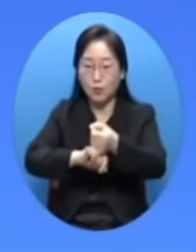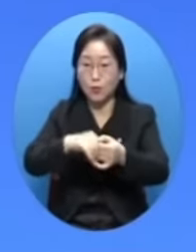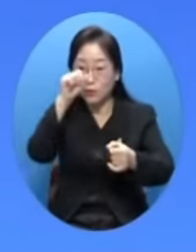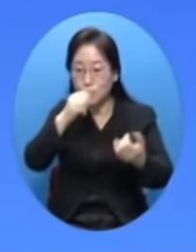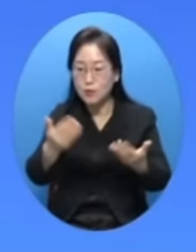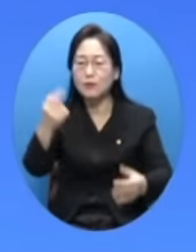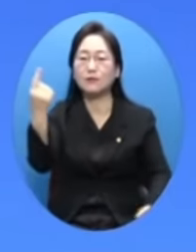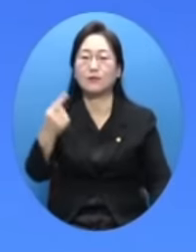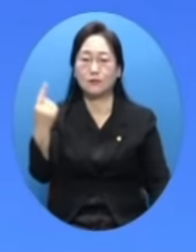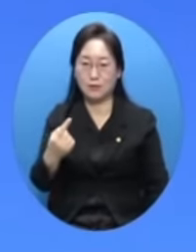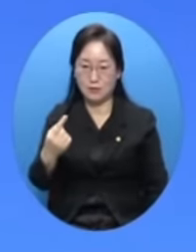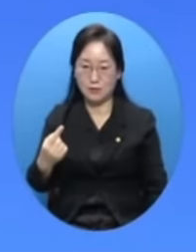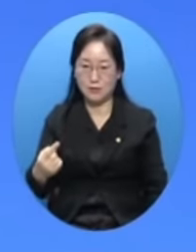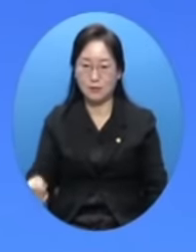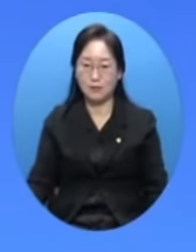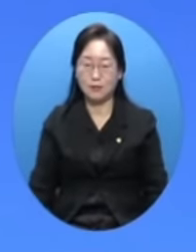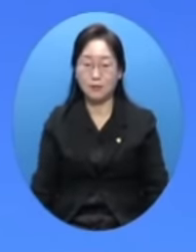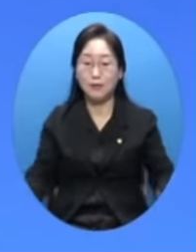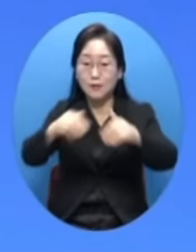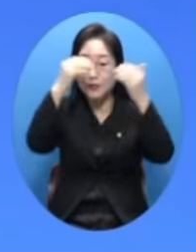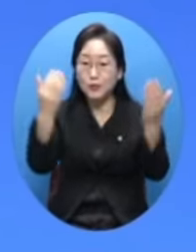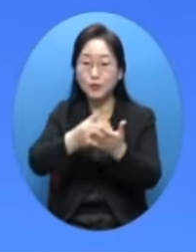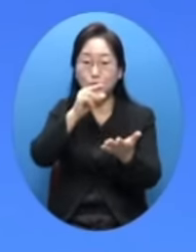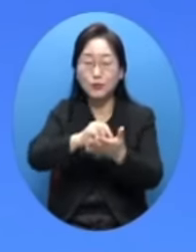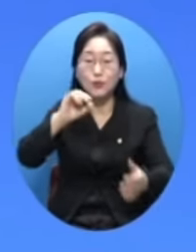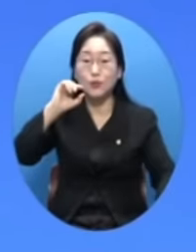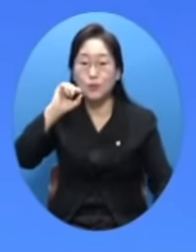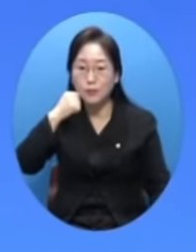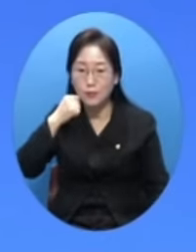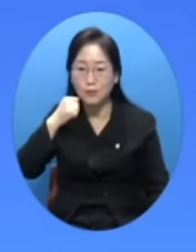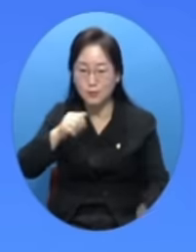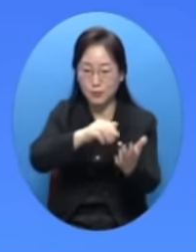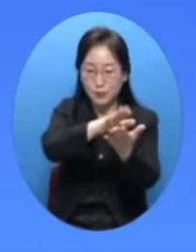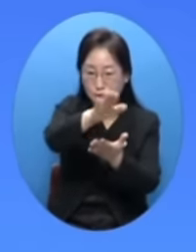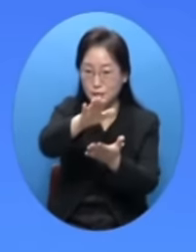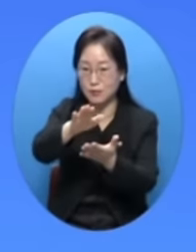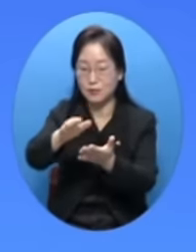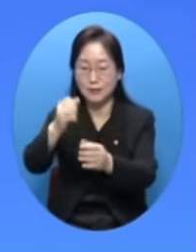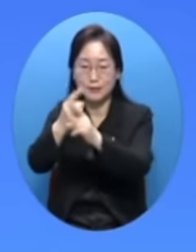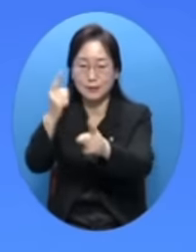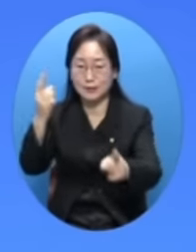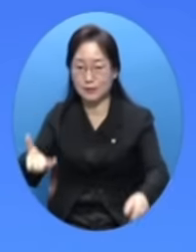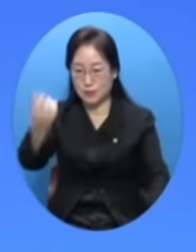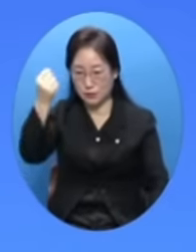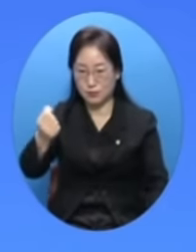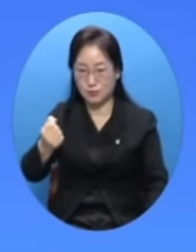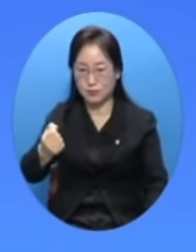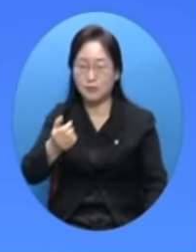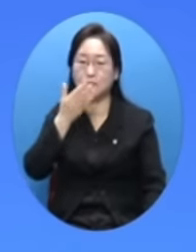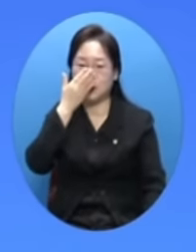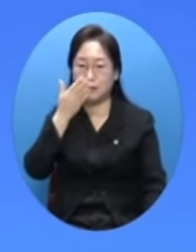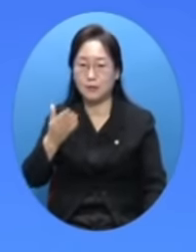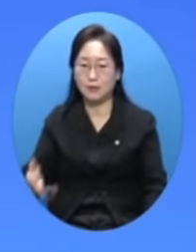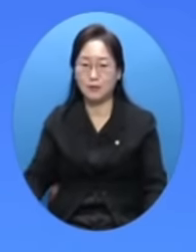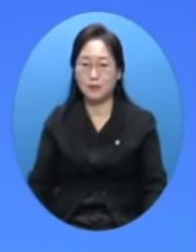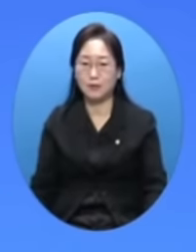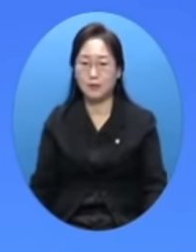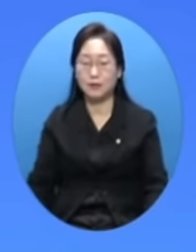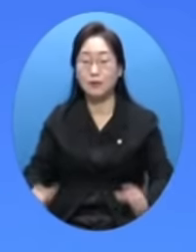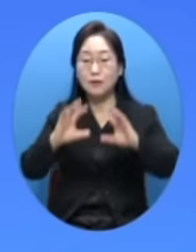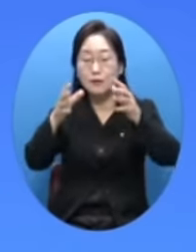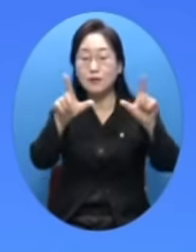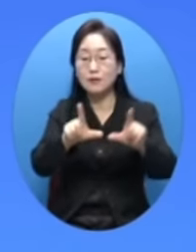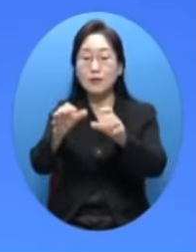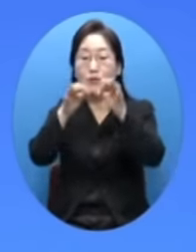일이 다가오게 되는 것입니다 모든 문제를 어려움을 물리치고 승리하는 삶을 살게 될 것입니다 생 살아